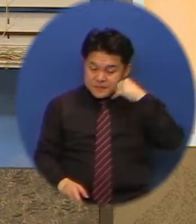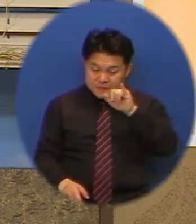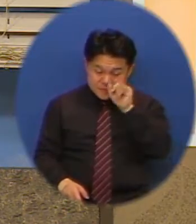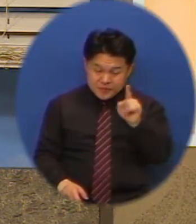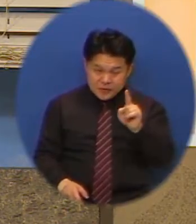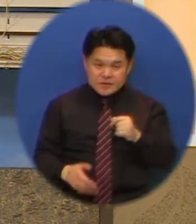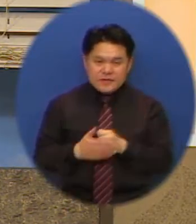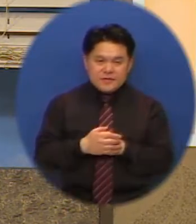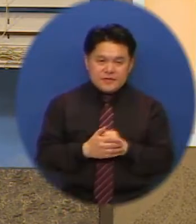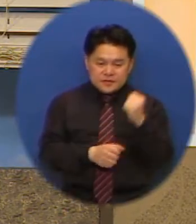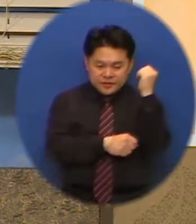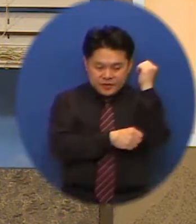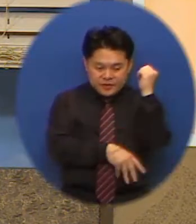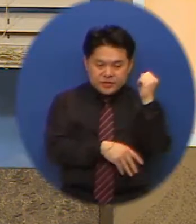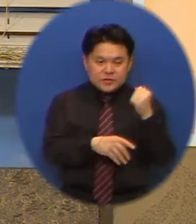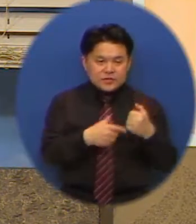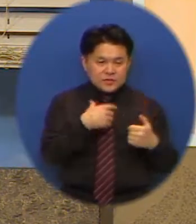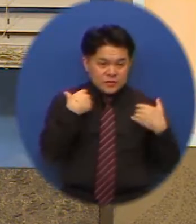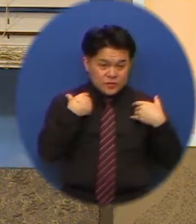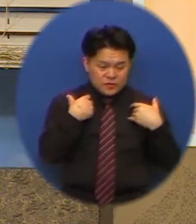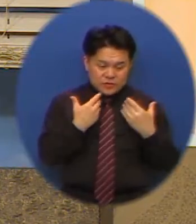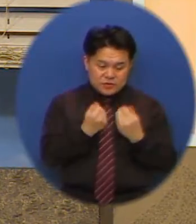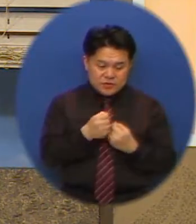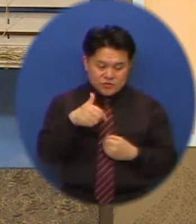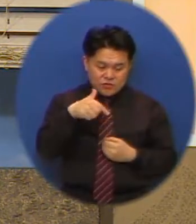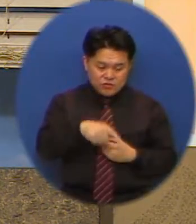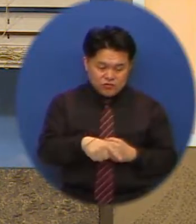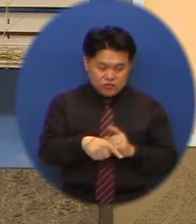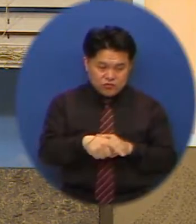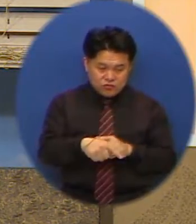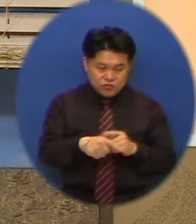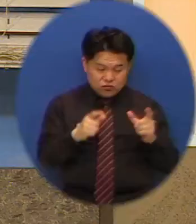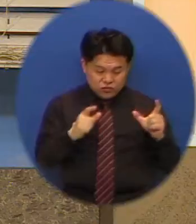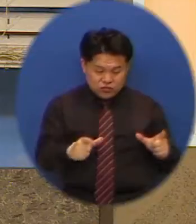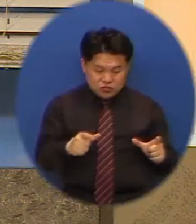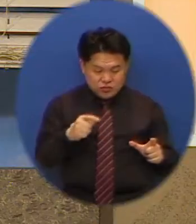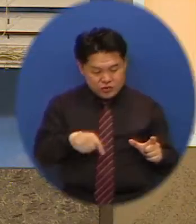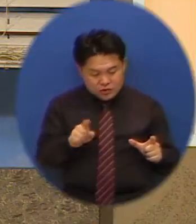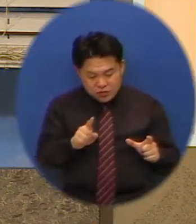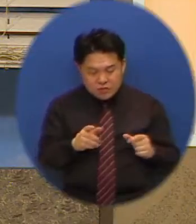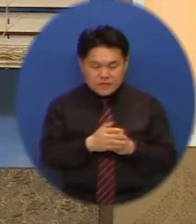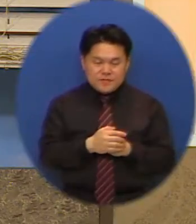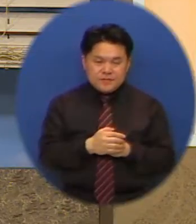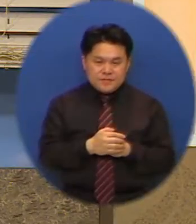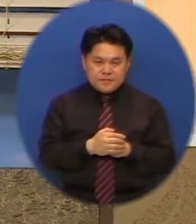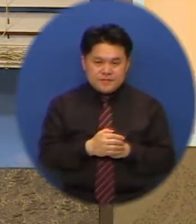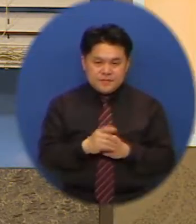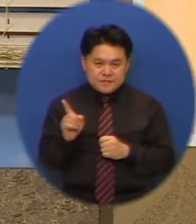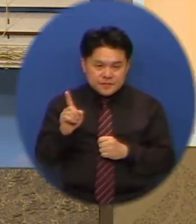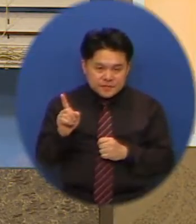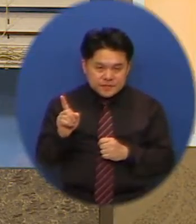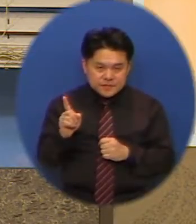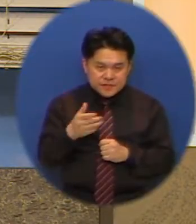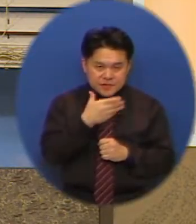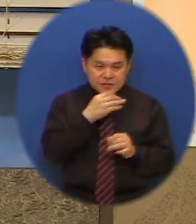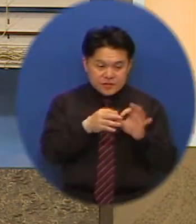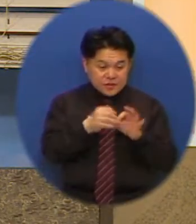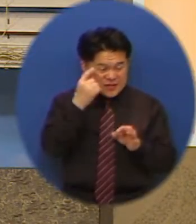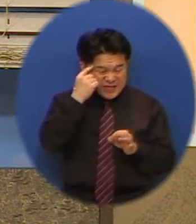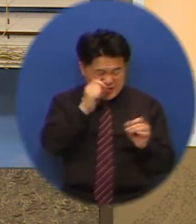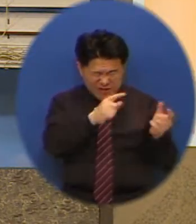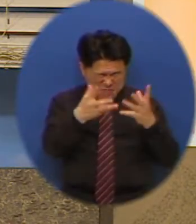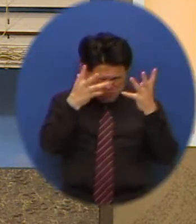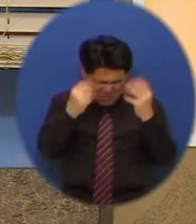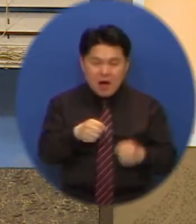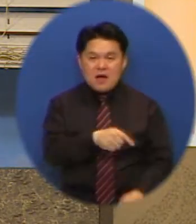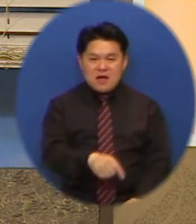뭐라 그럴까요? 기초단체들, 뭐 구단위, 이 기초단체들에서 이루어지는 그 깨알 같은 복지 아이디어, 복지